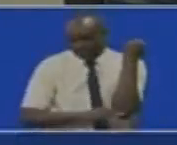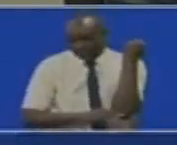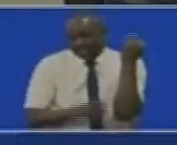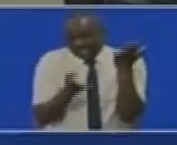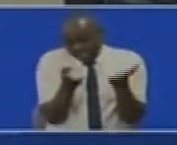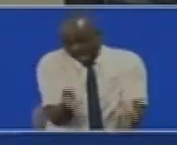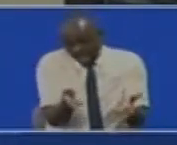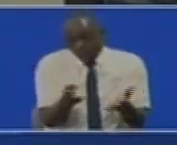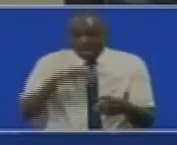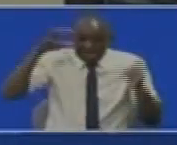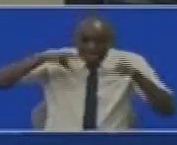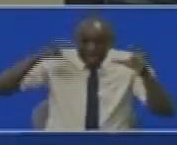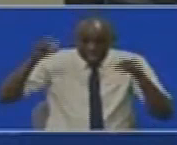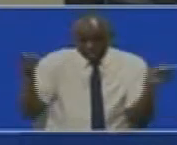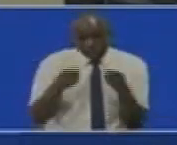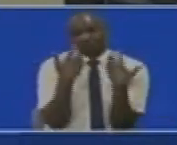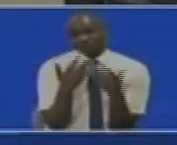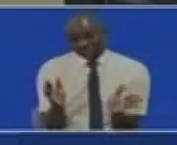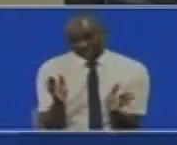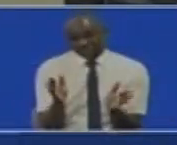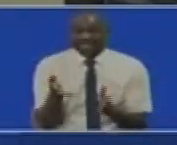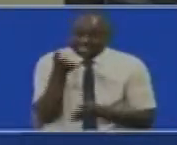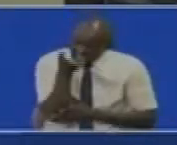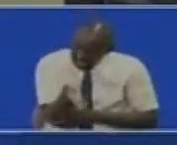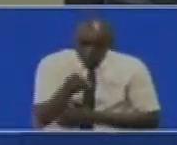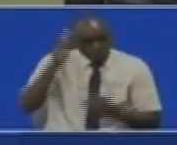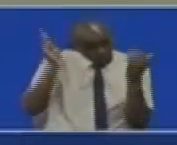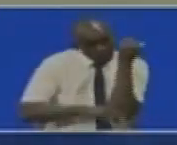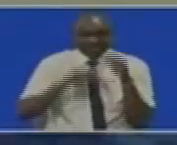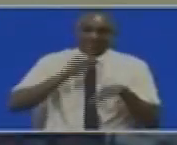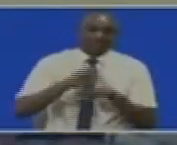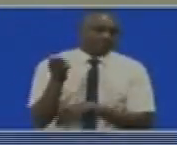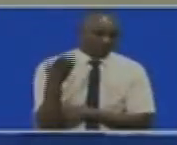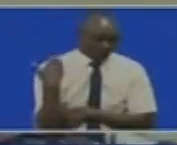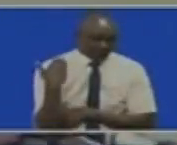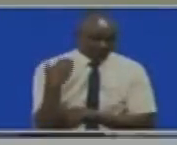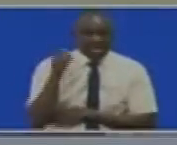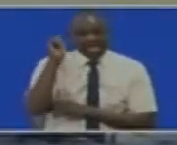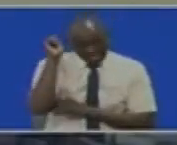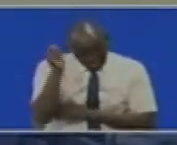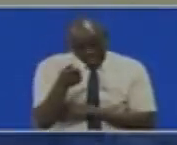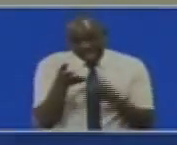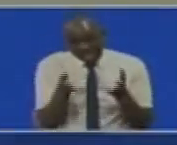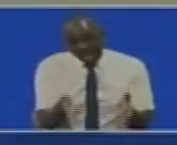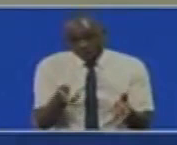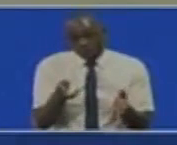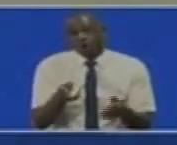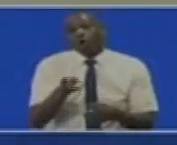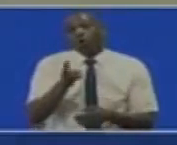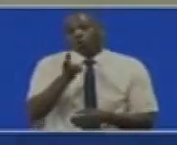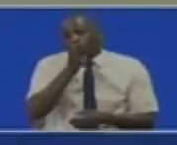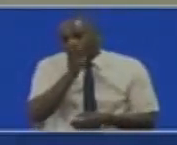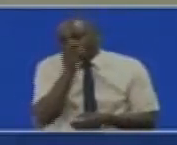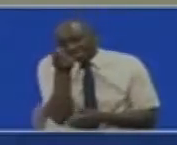end of the short rain season than they were before the season began. Kenya remains a water scarce